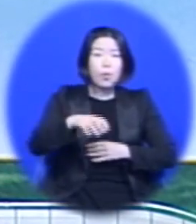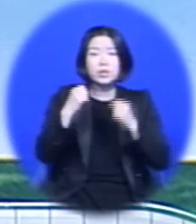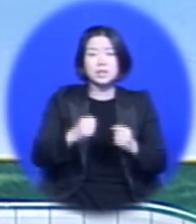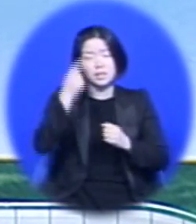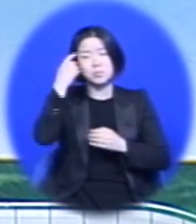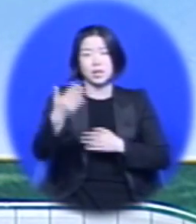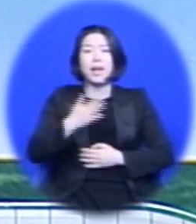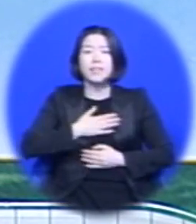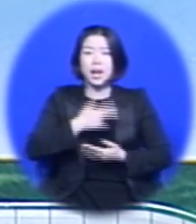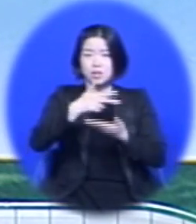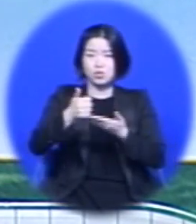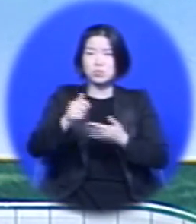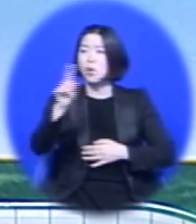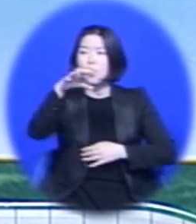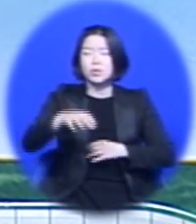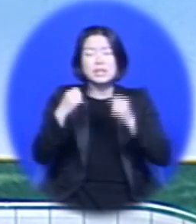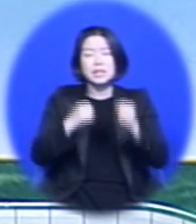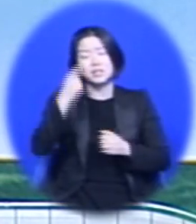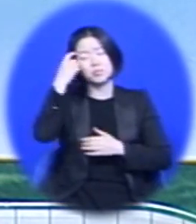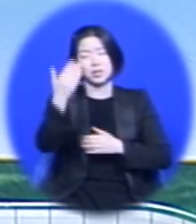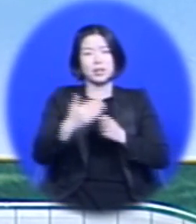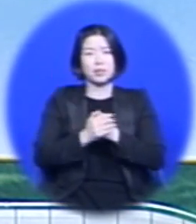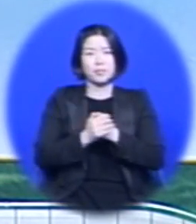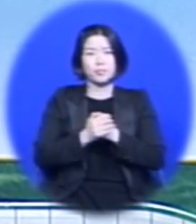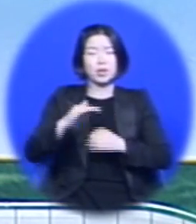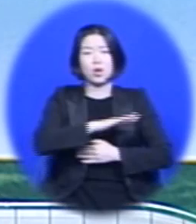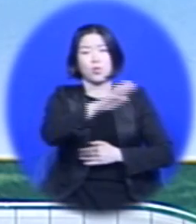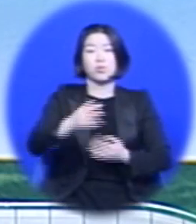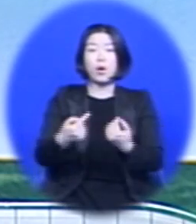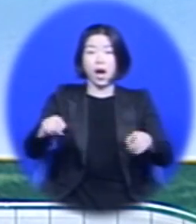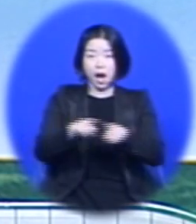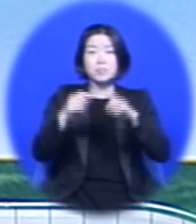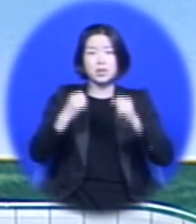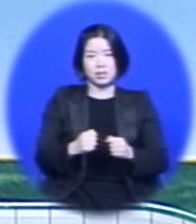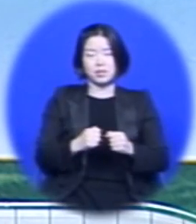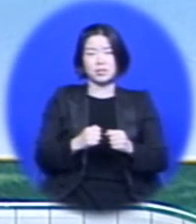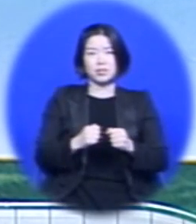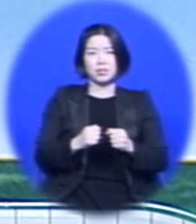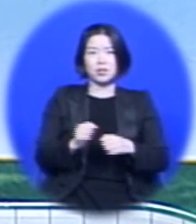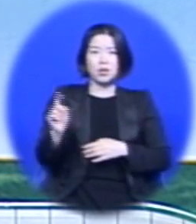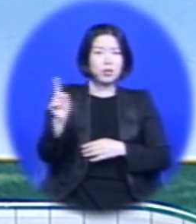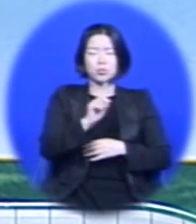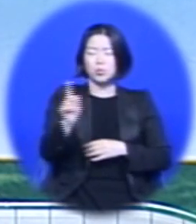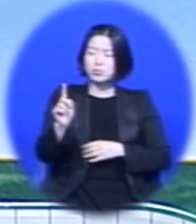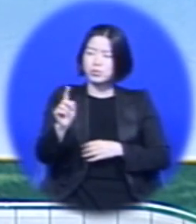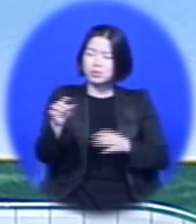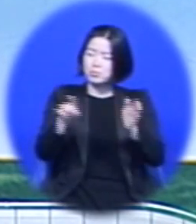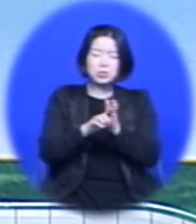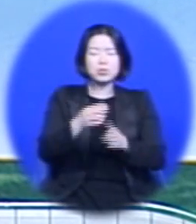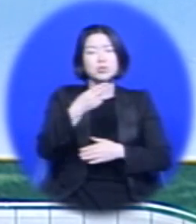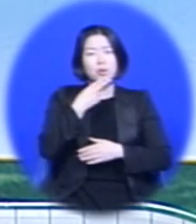나의 주님 어디 계십니까? 우리와 함께 계세요. 근데 도무지 믿을 수가 없어 해요.